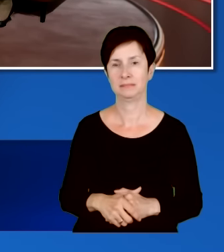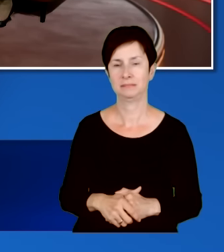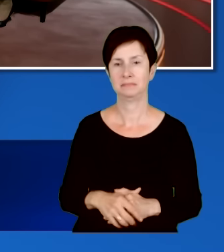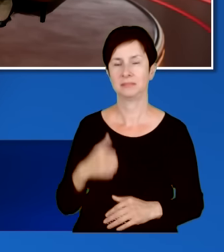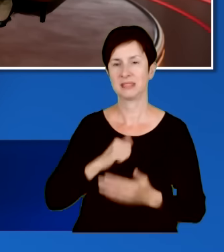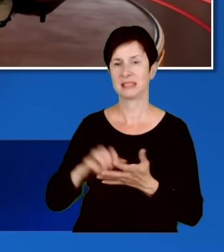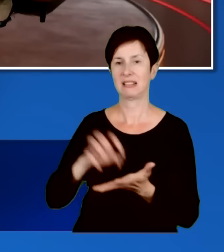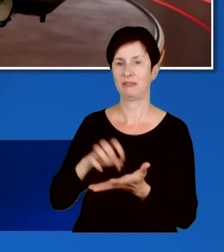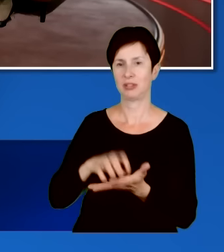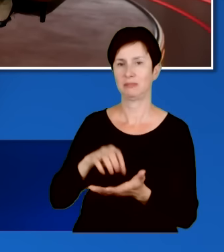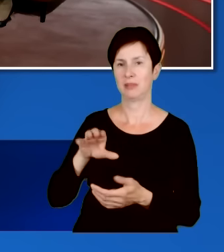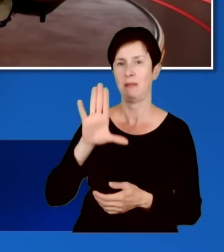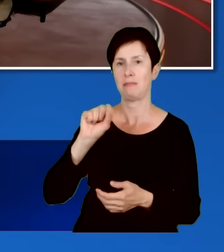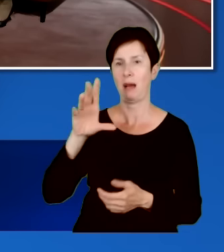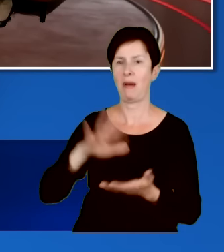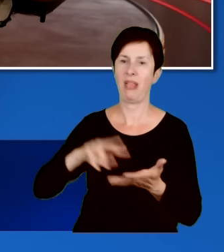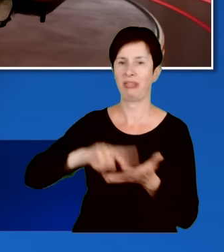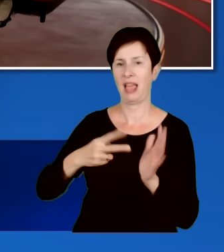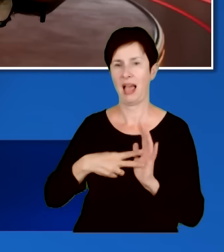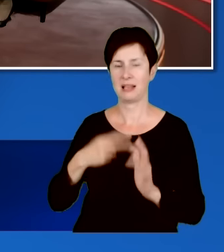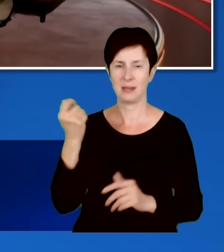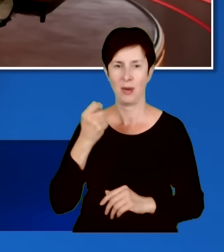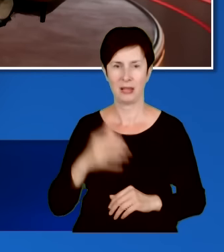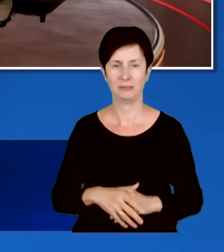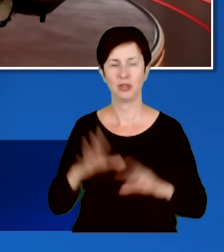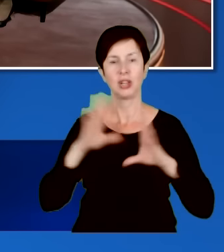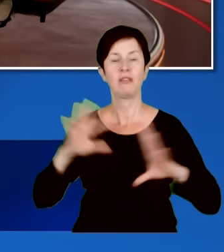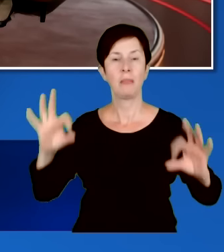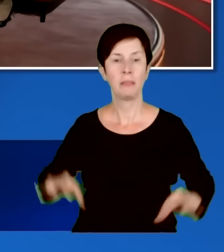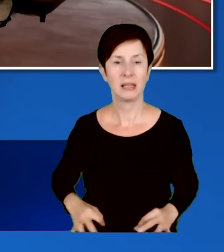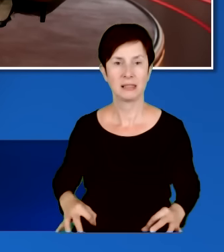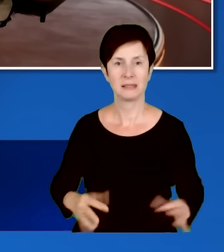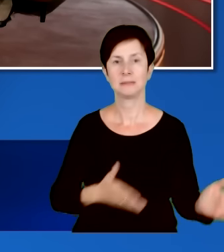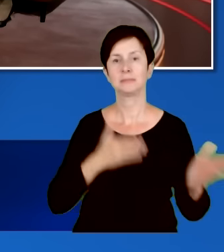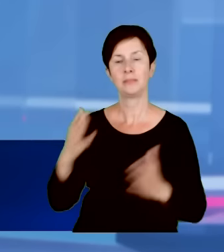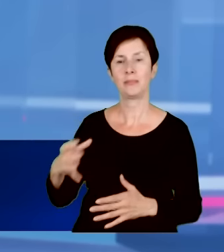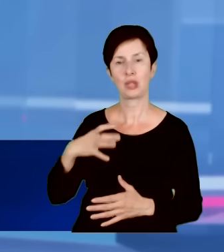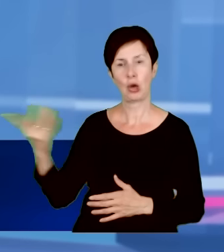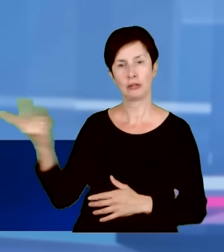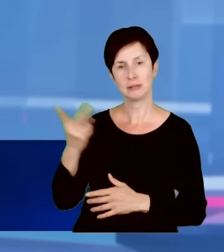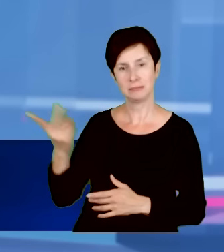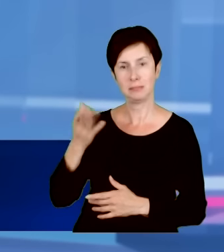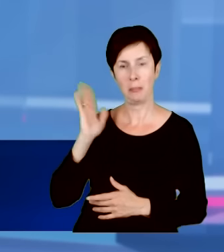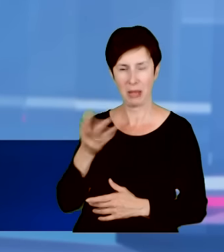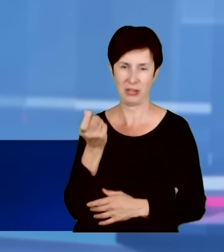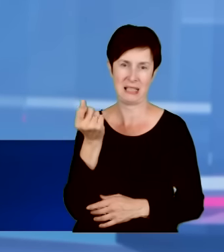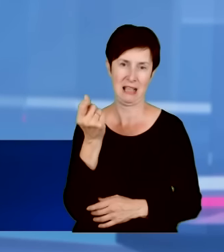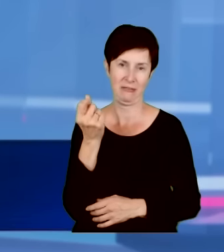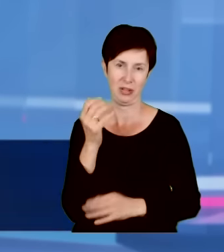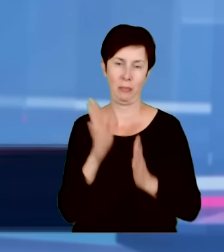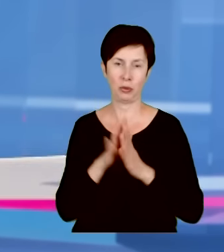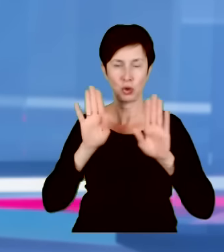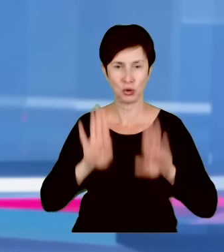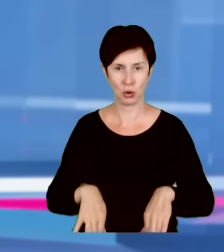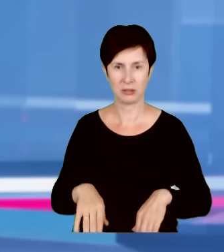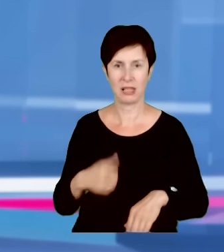na tańce Szanowni państwo Danusia cholecka Tomek Sakiewicz już za moment proszę z nami zostać A ja